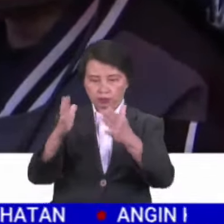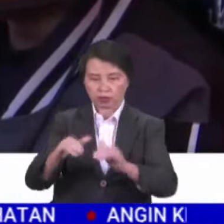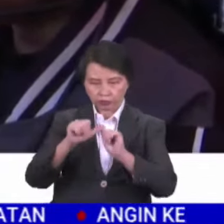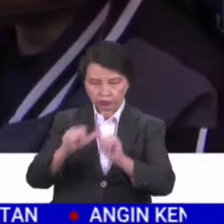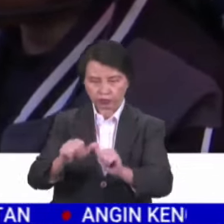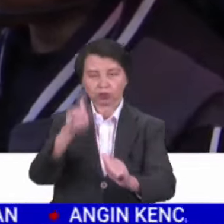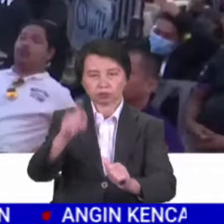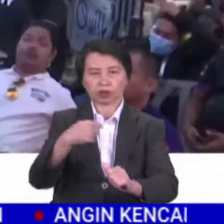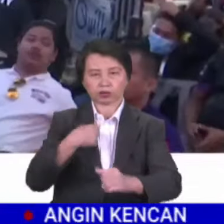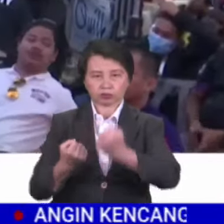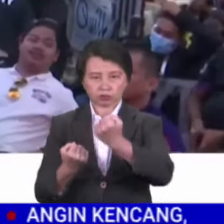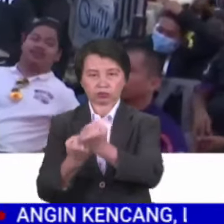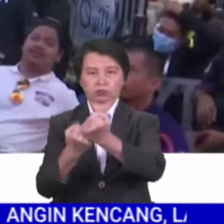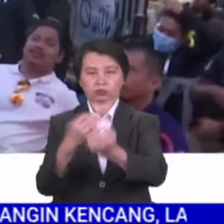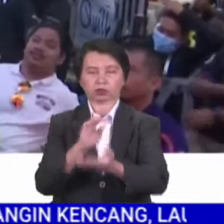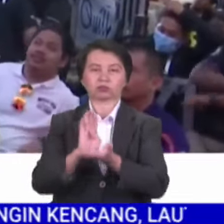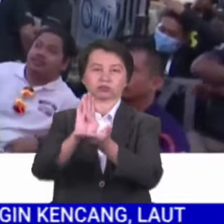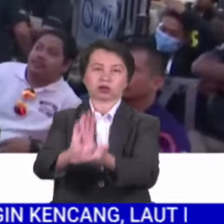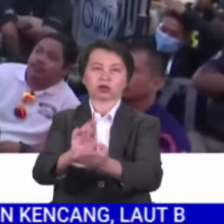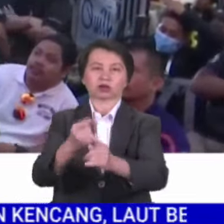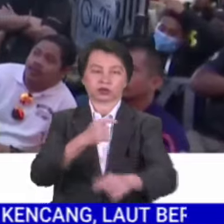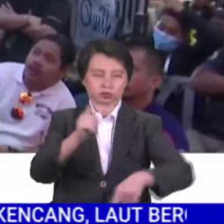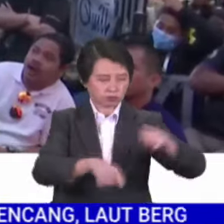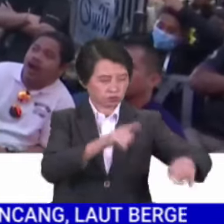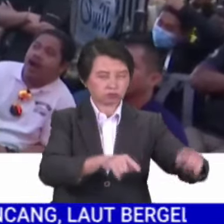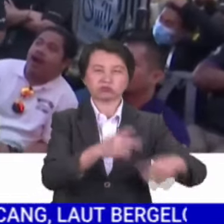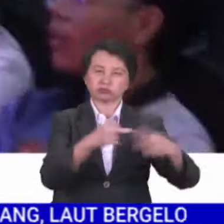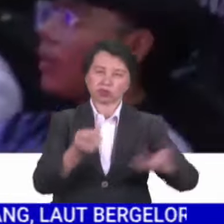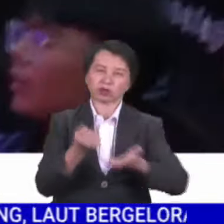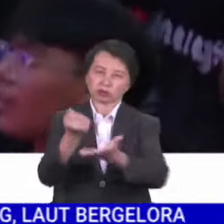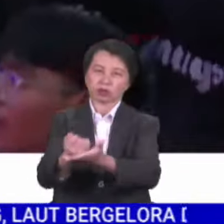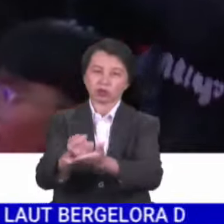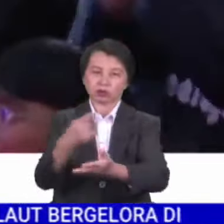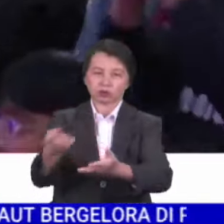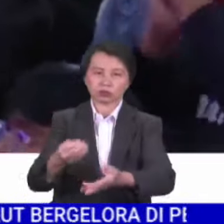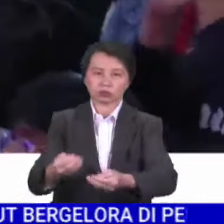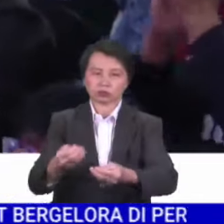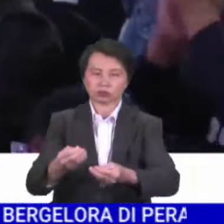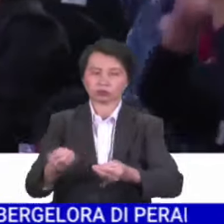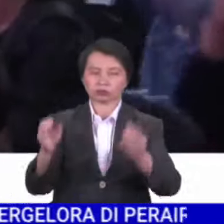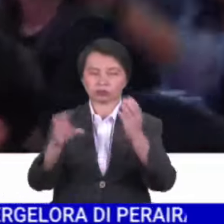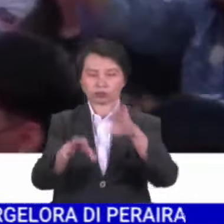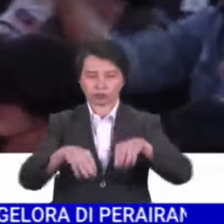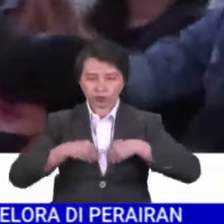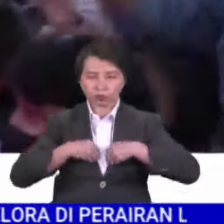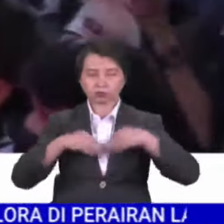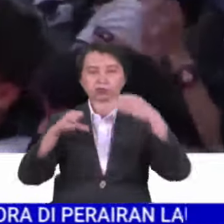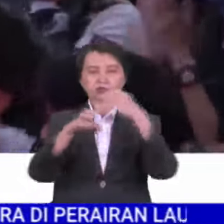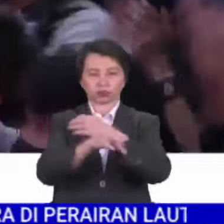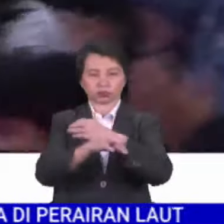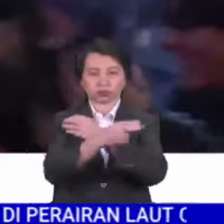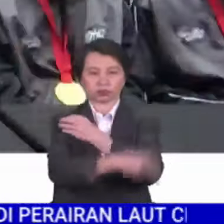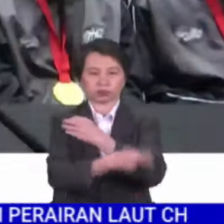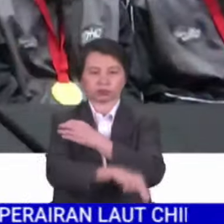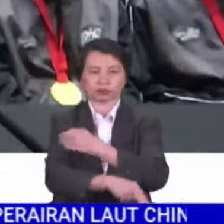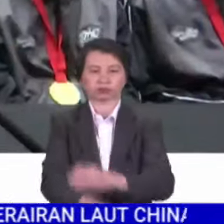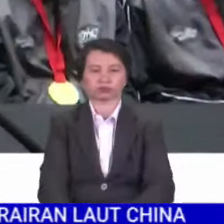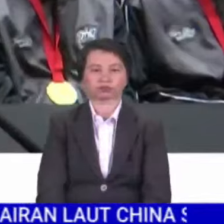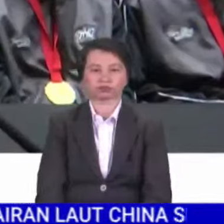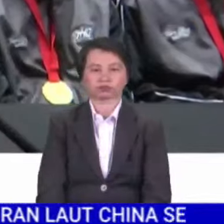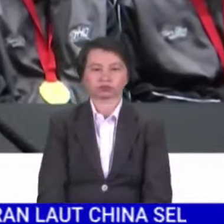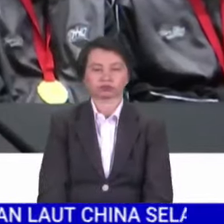masih memerlukan sokongan dan bantuan daripada pelbagai pihak untuk mengibar cabaran negara. Persiapan